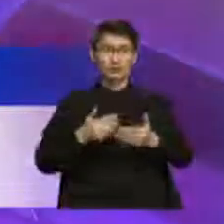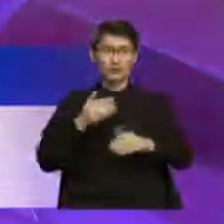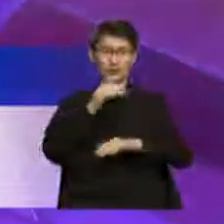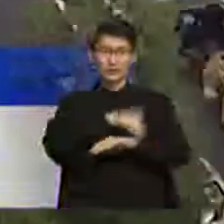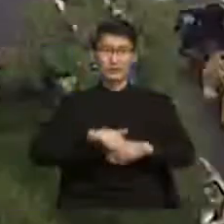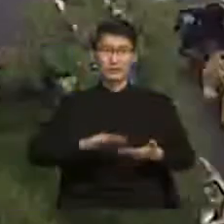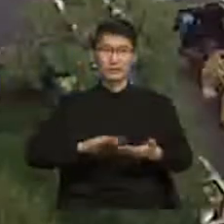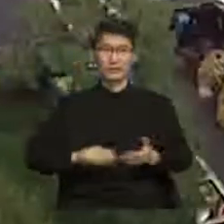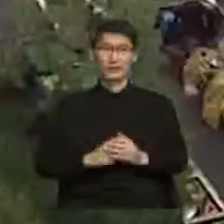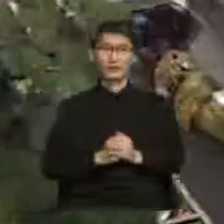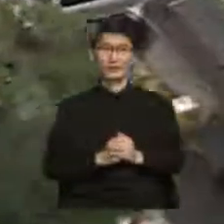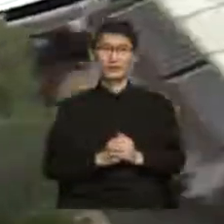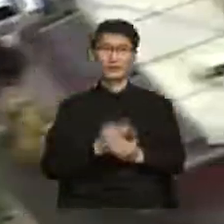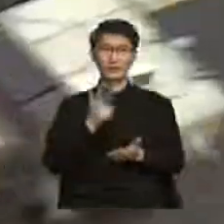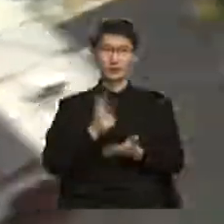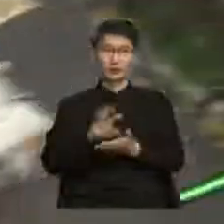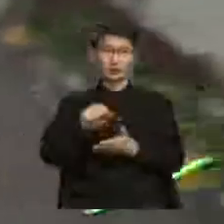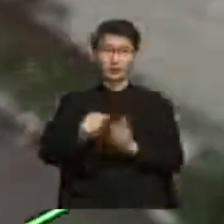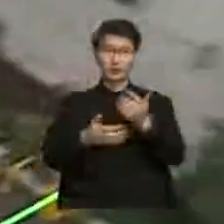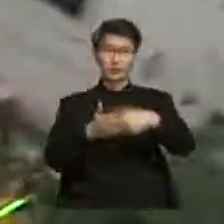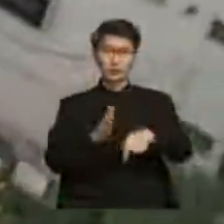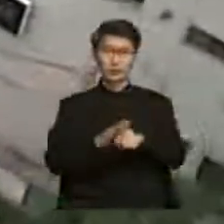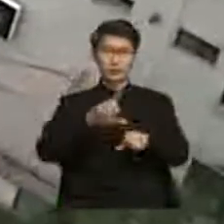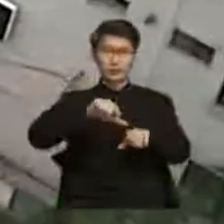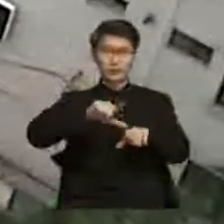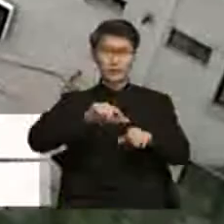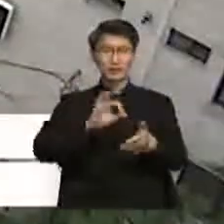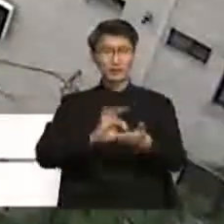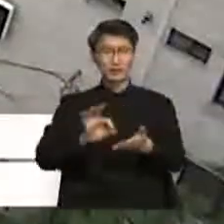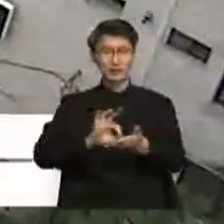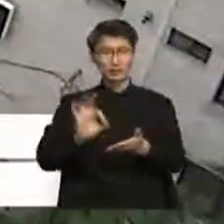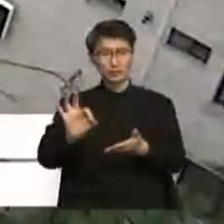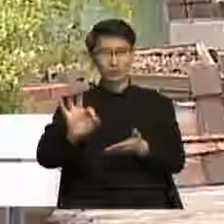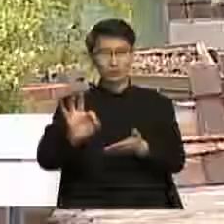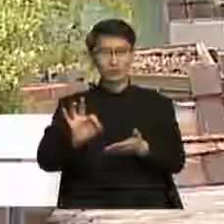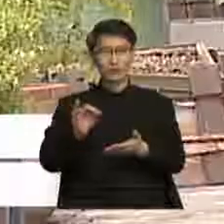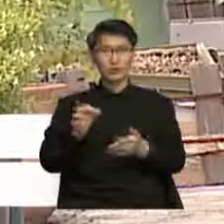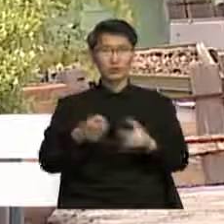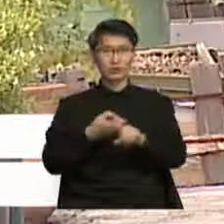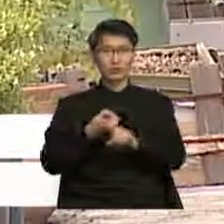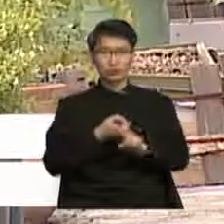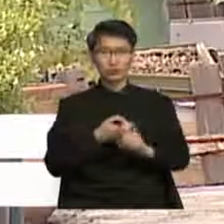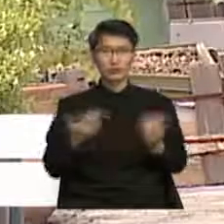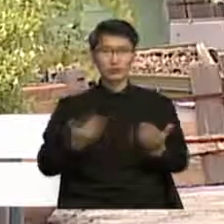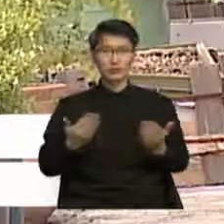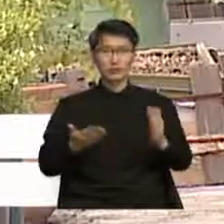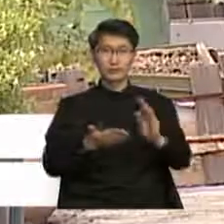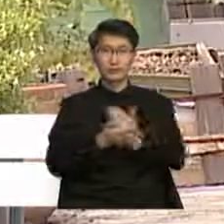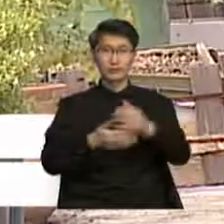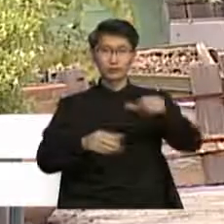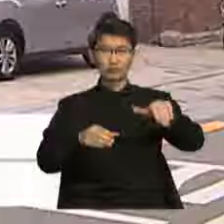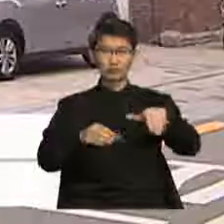하려고 할 계획입니다. 주차장 확보에 있어 시간과 비용의 고민을 덜어낸 골목 공유 주차 사업, 나눔 주차